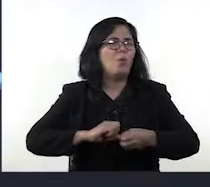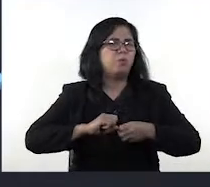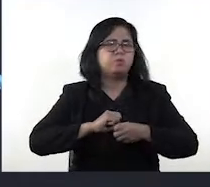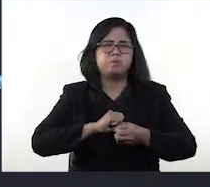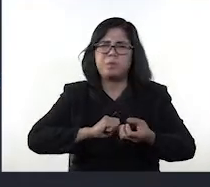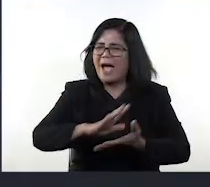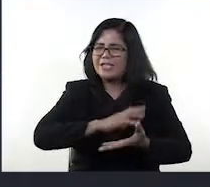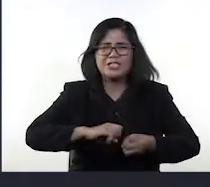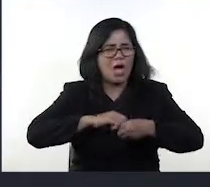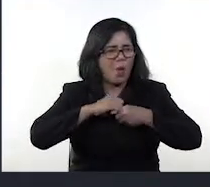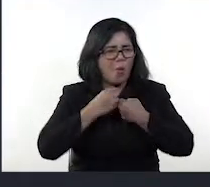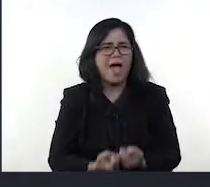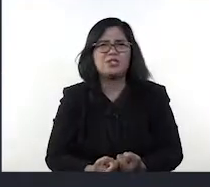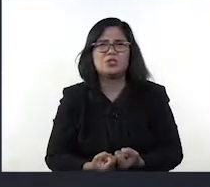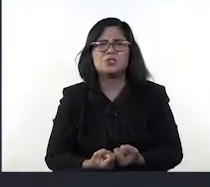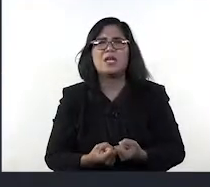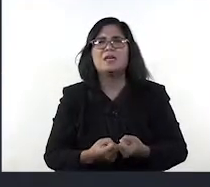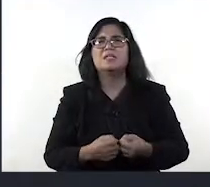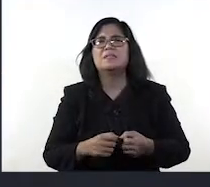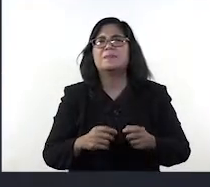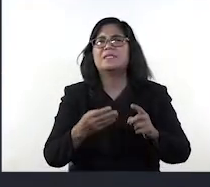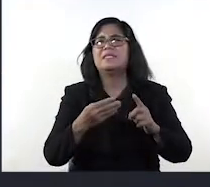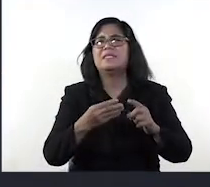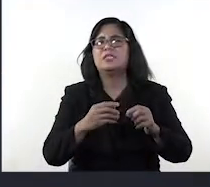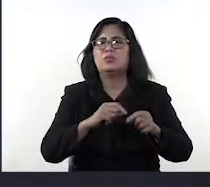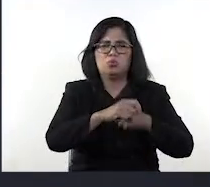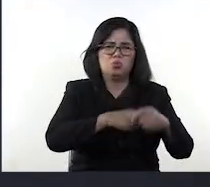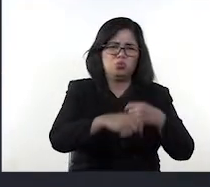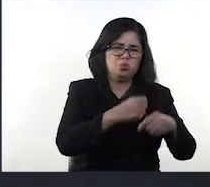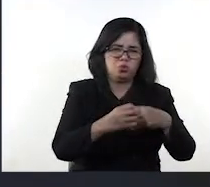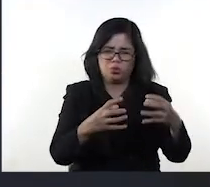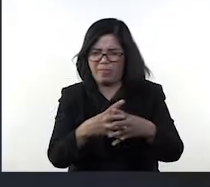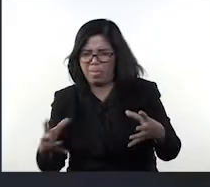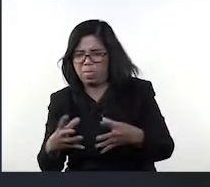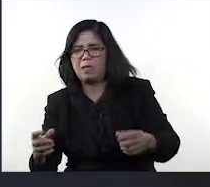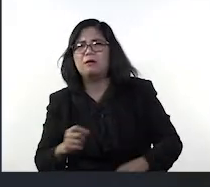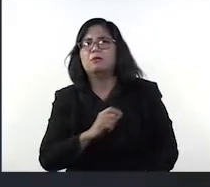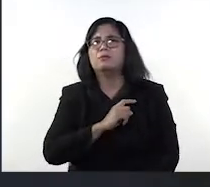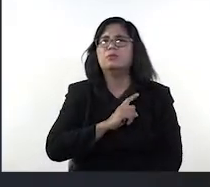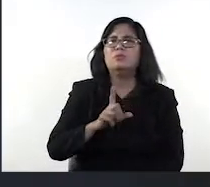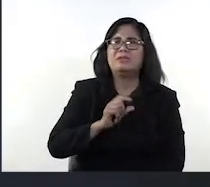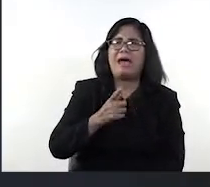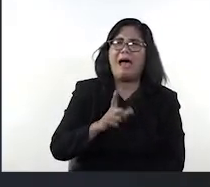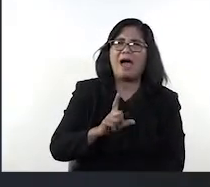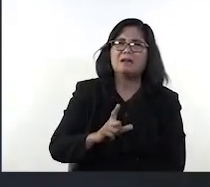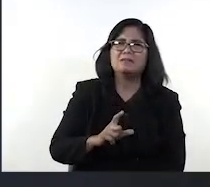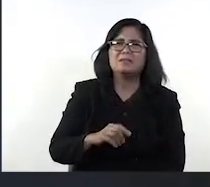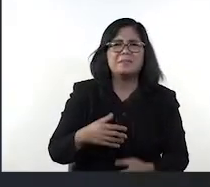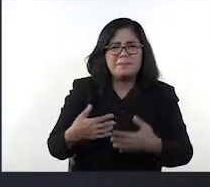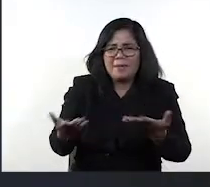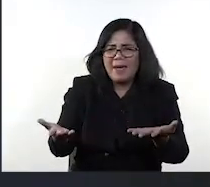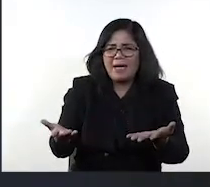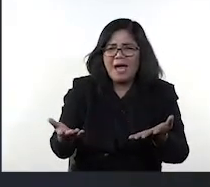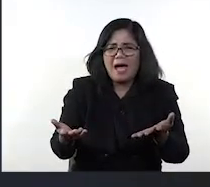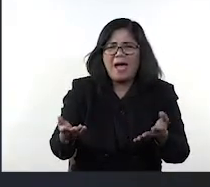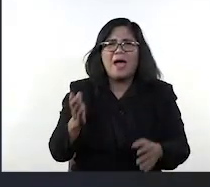banget seperti Benang Kusut yang merupakan gak tahu memulainya dari mana Hutang sudah selesai dari mana Enggak tahu persoalan